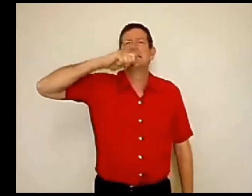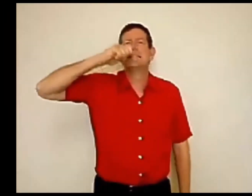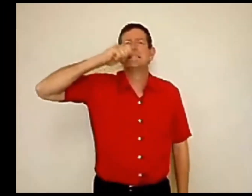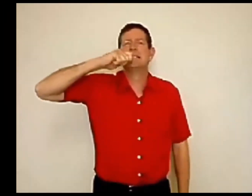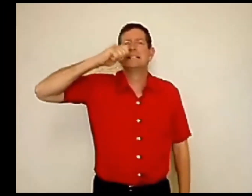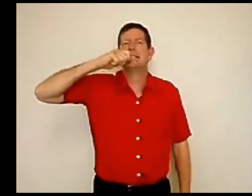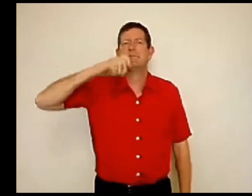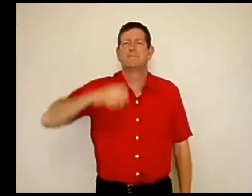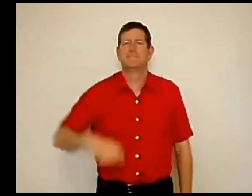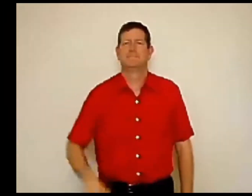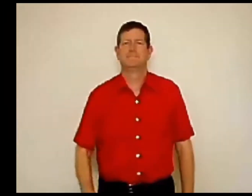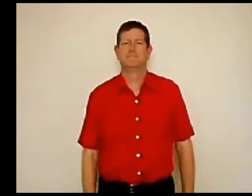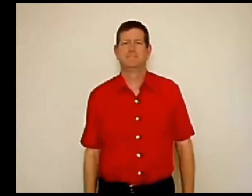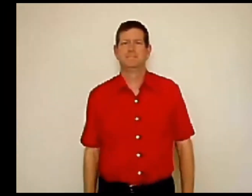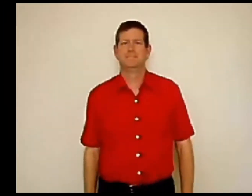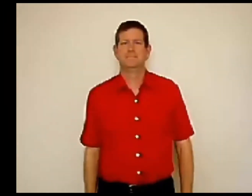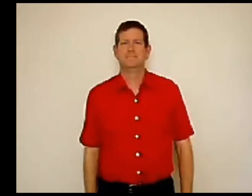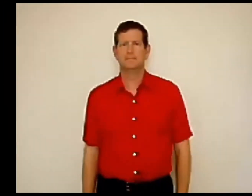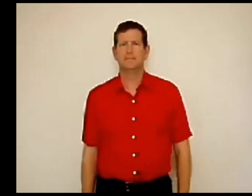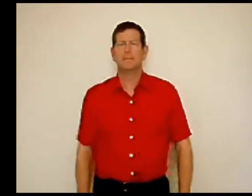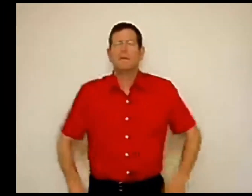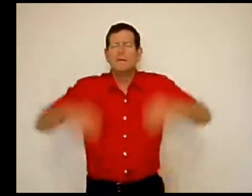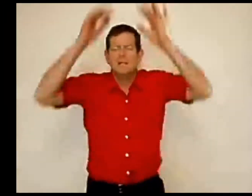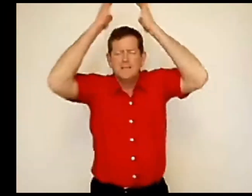Se brosser les dents.